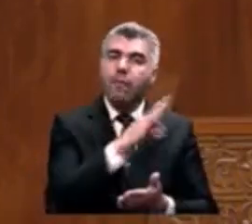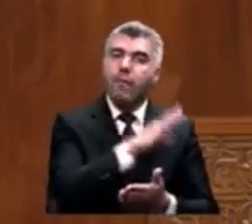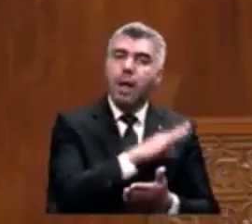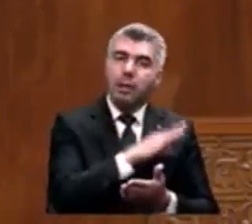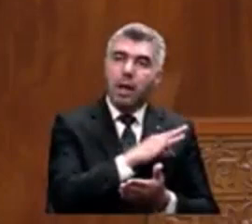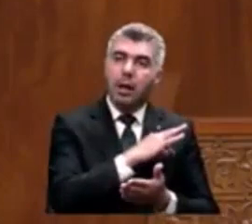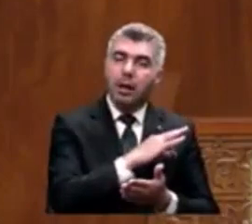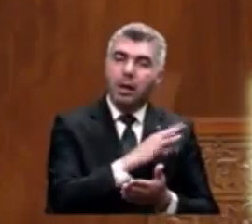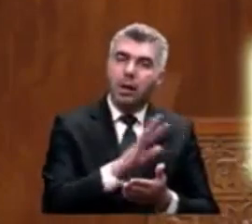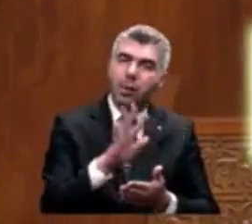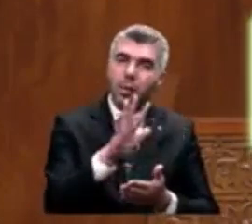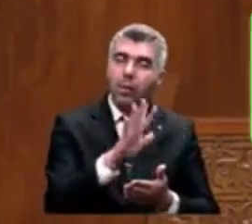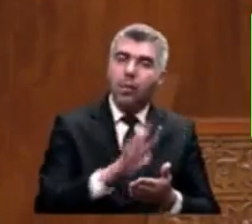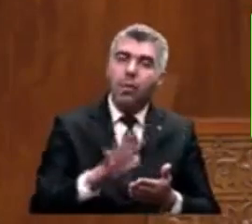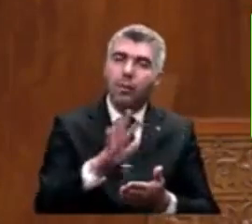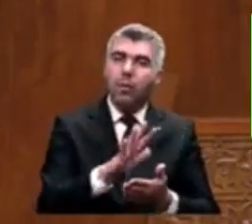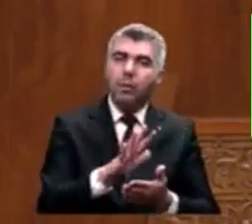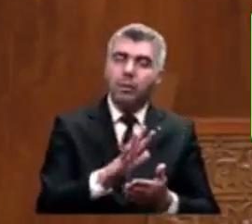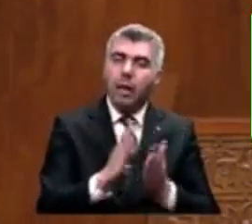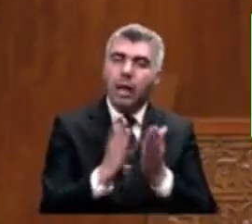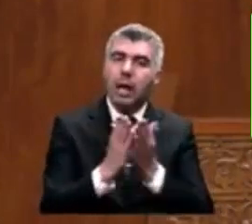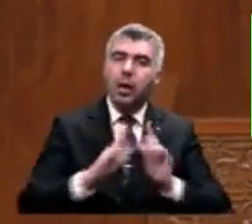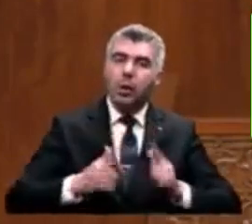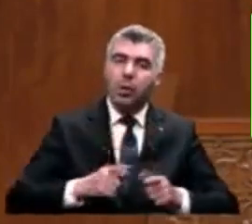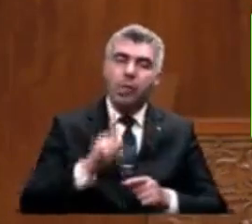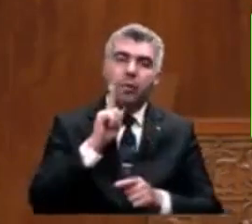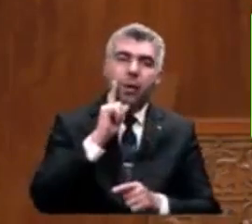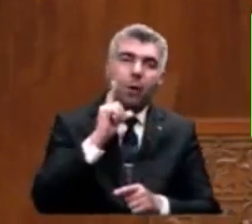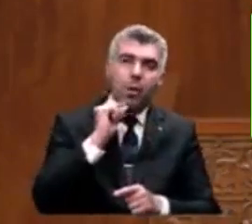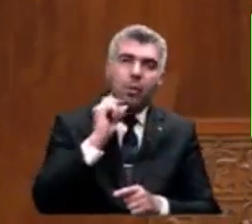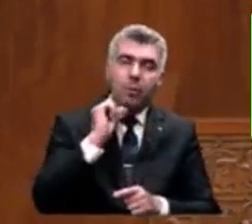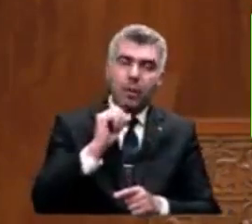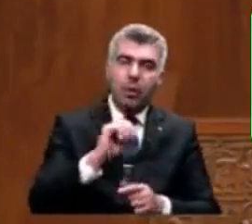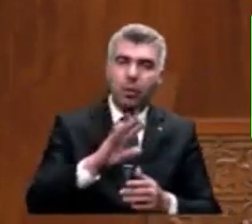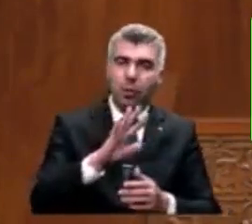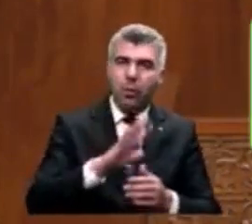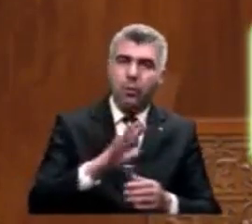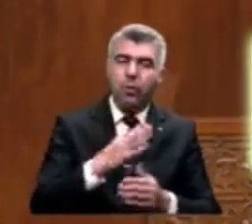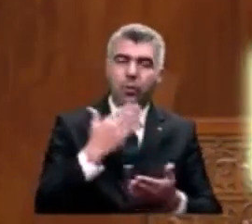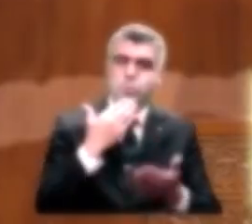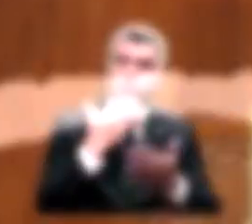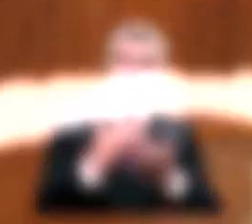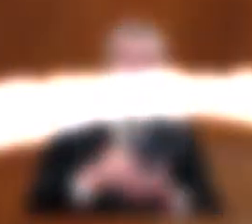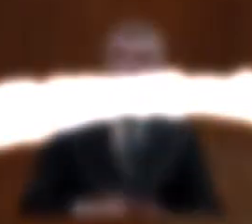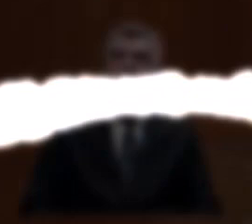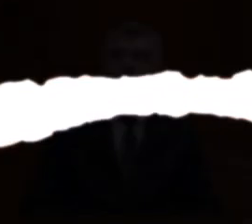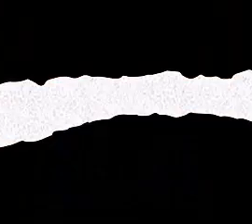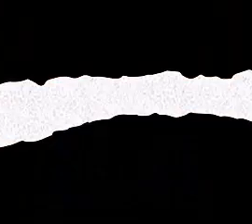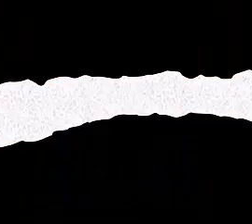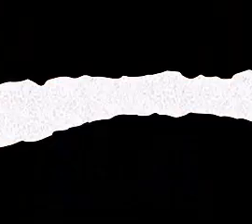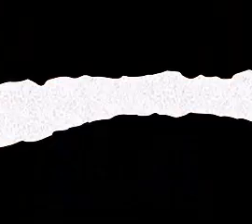الفضله ديال المتعلمات وديال المتعلمين. شكرا.